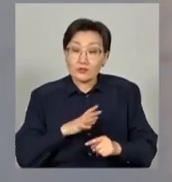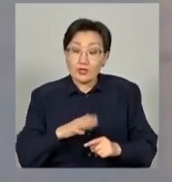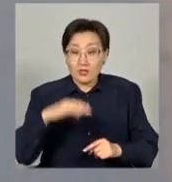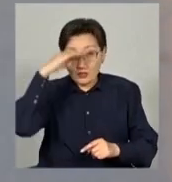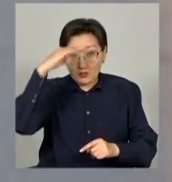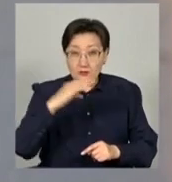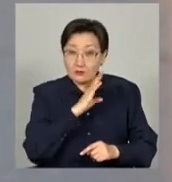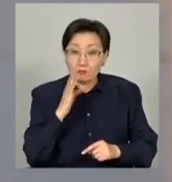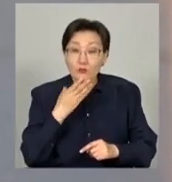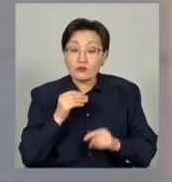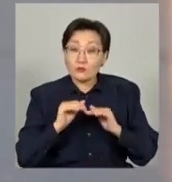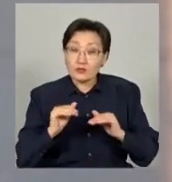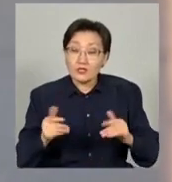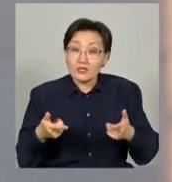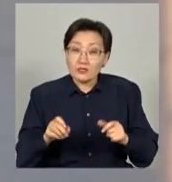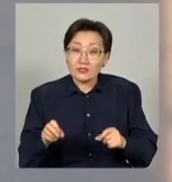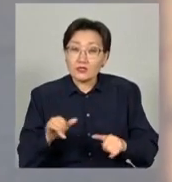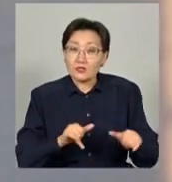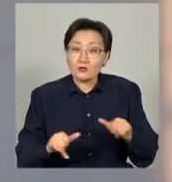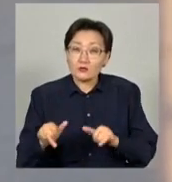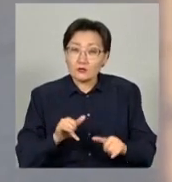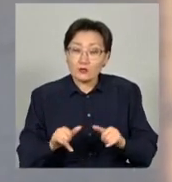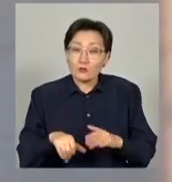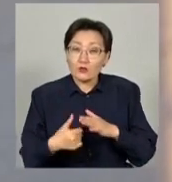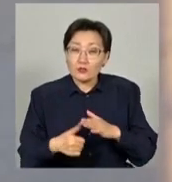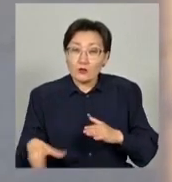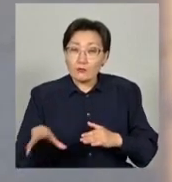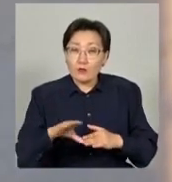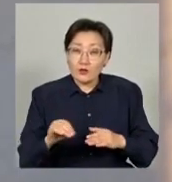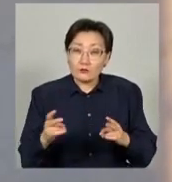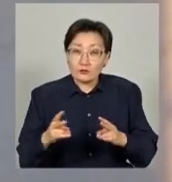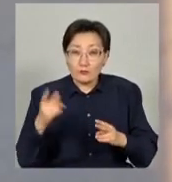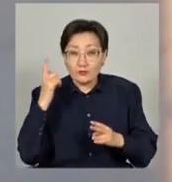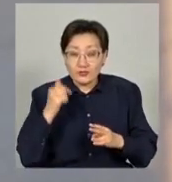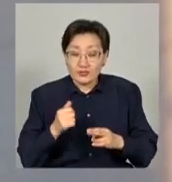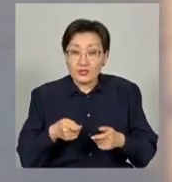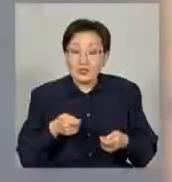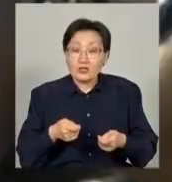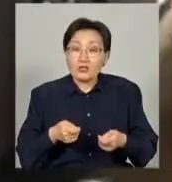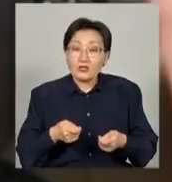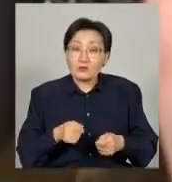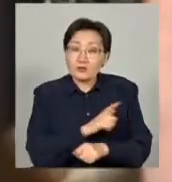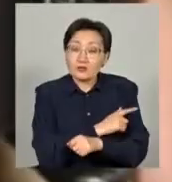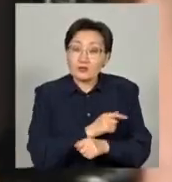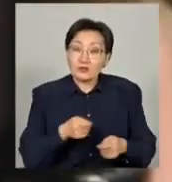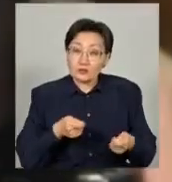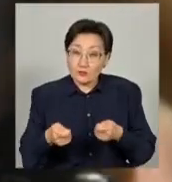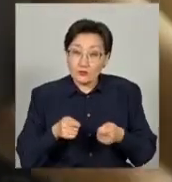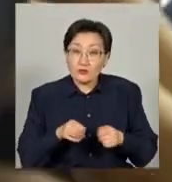ата-аналарға өздерінің балаларының қайда кіммен жүргенін барлығын алдын ала біліп сақтық шараларын жүргізуін сұраймыз.